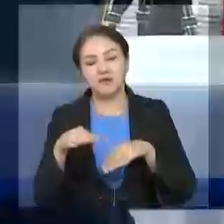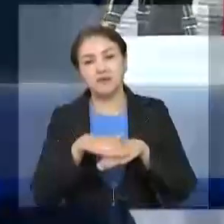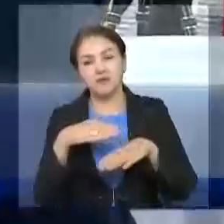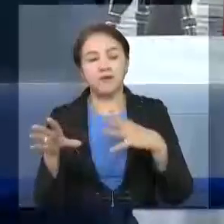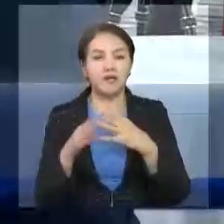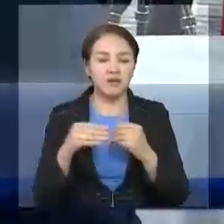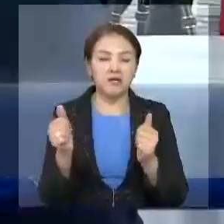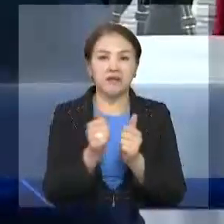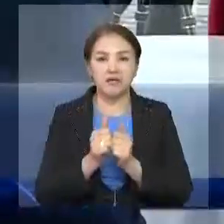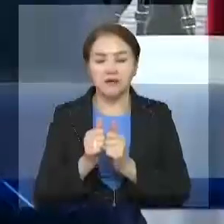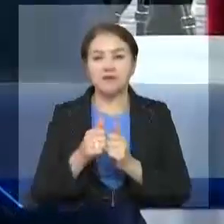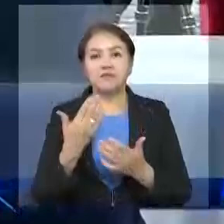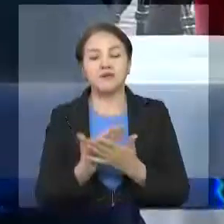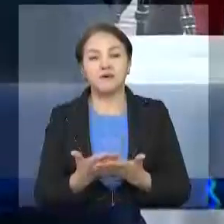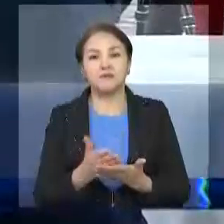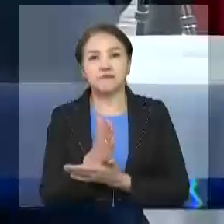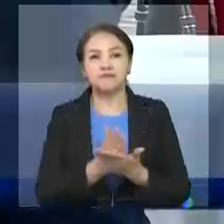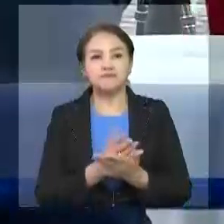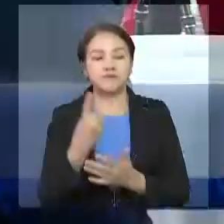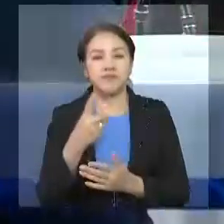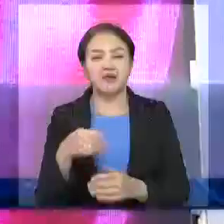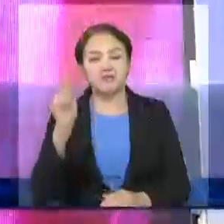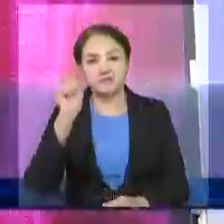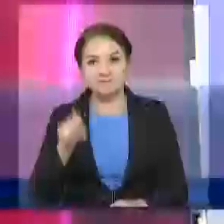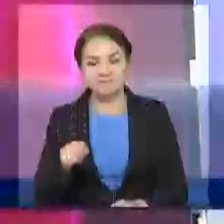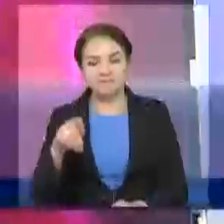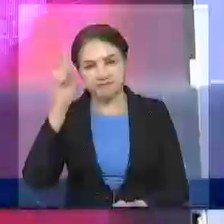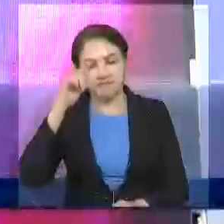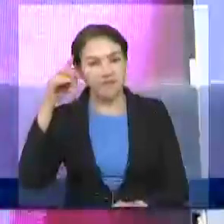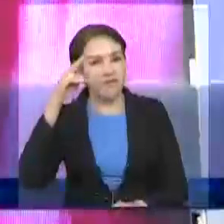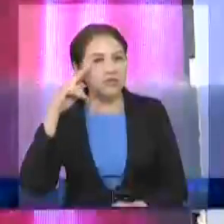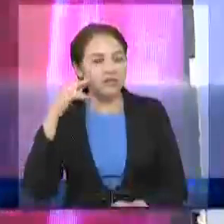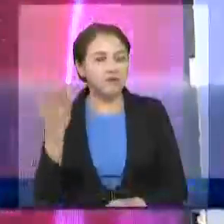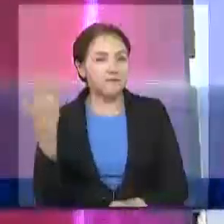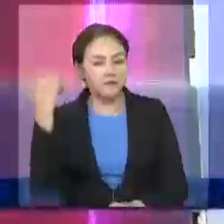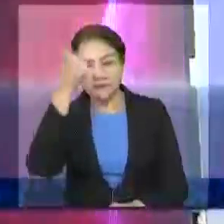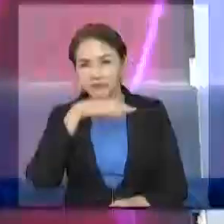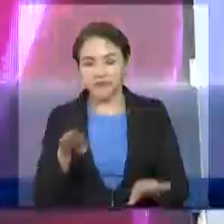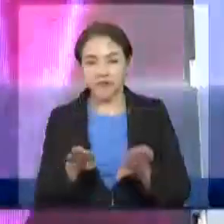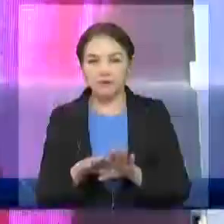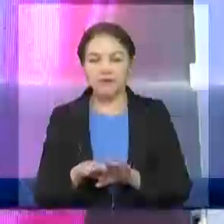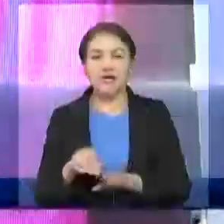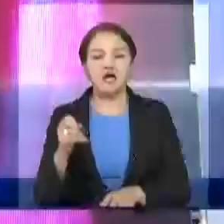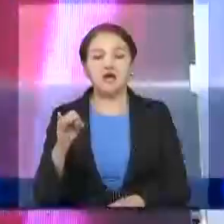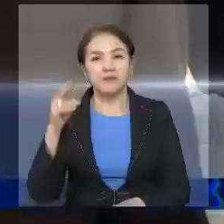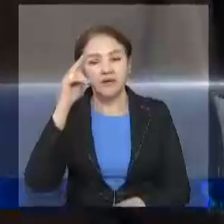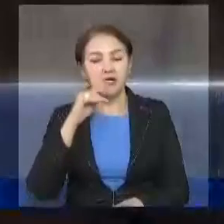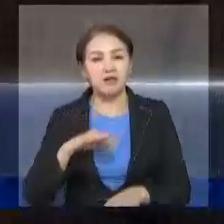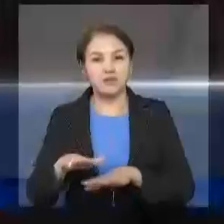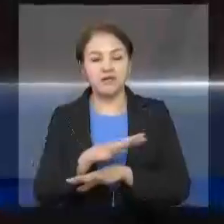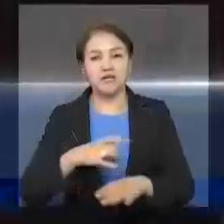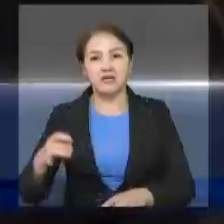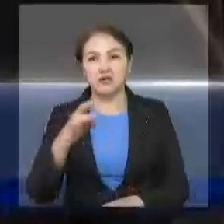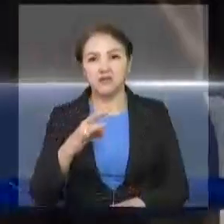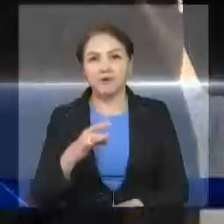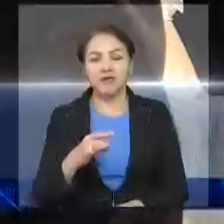стратегического партнерства. Примером этому служат два визита главы государства в Китай в прошлом году, а также визит председателя Китайской Народной